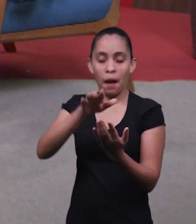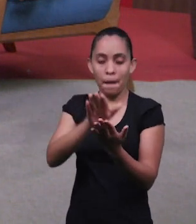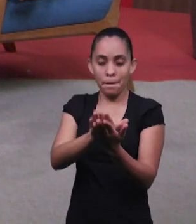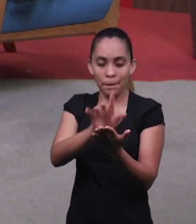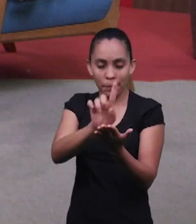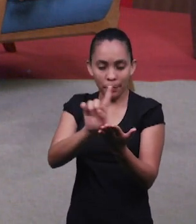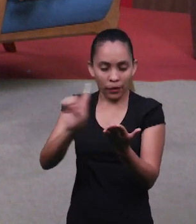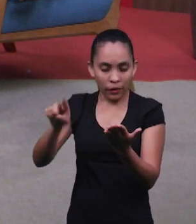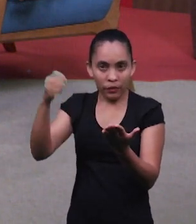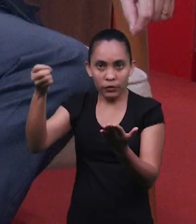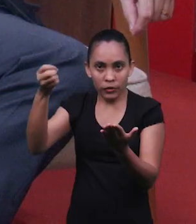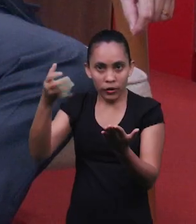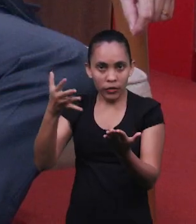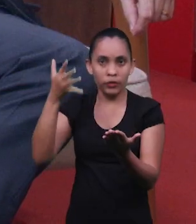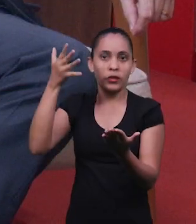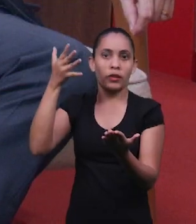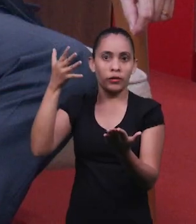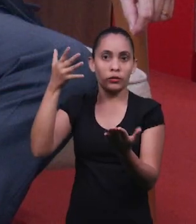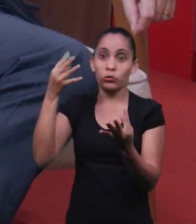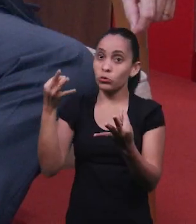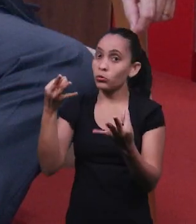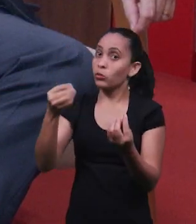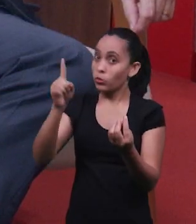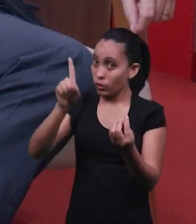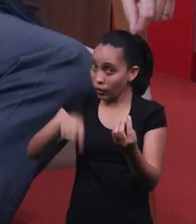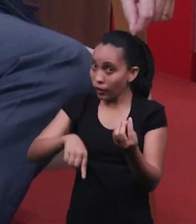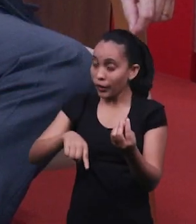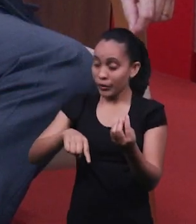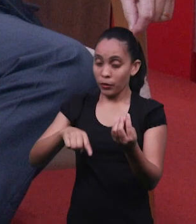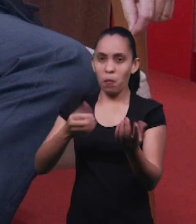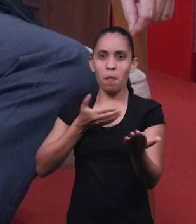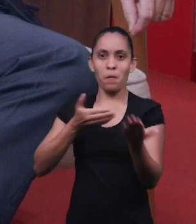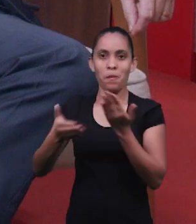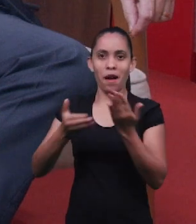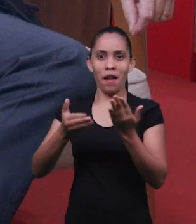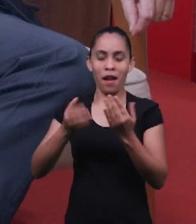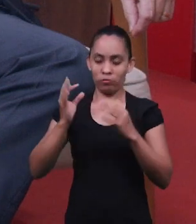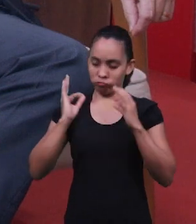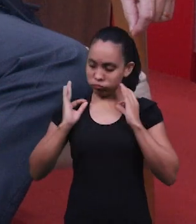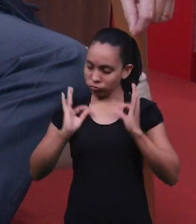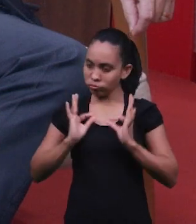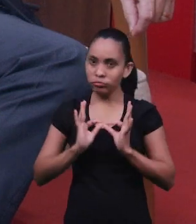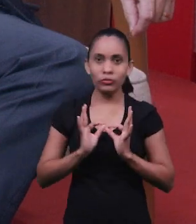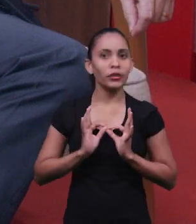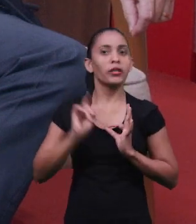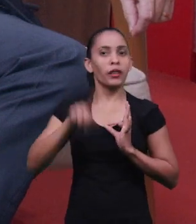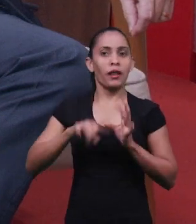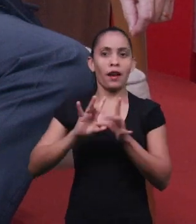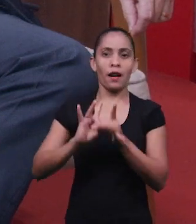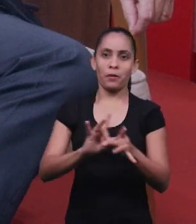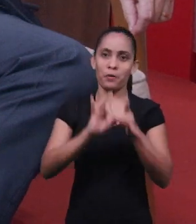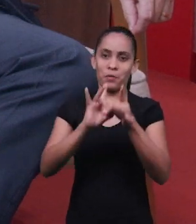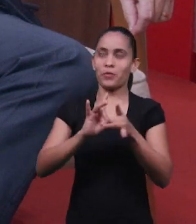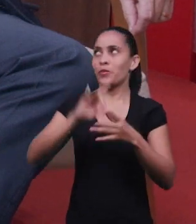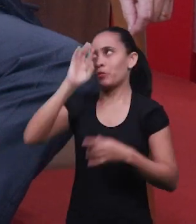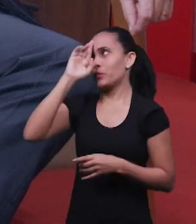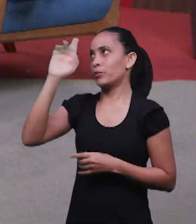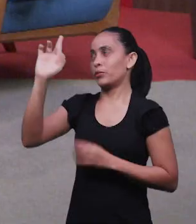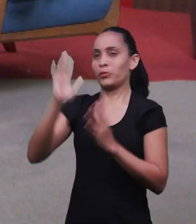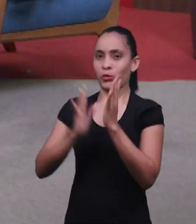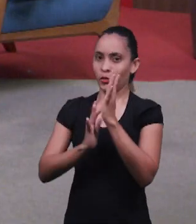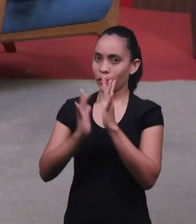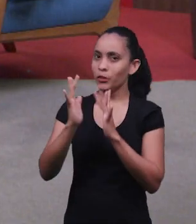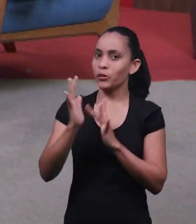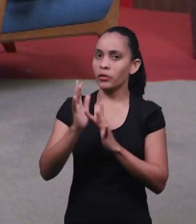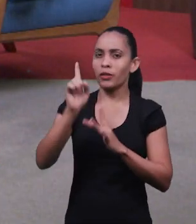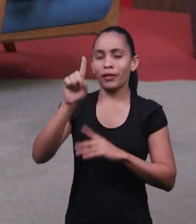pas? La parole révélée, tout cela sont en fait les colliers